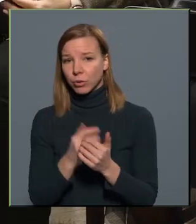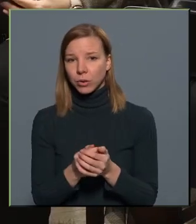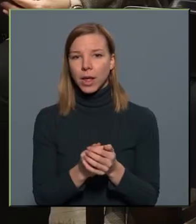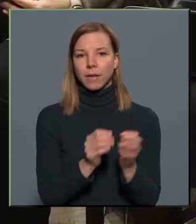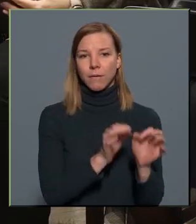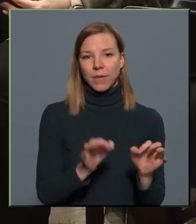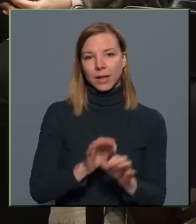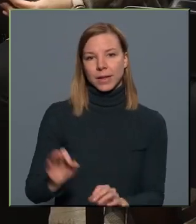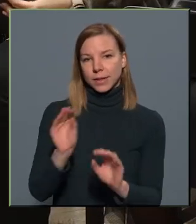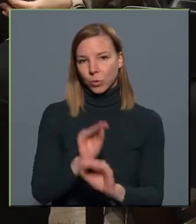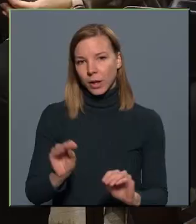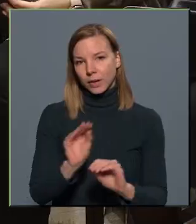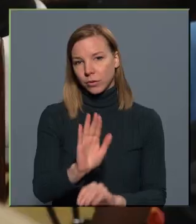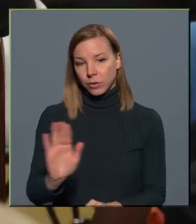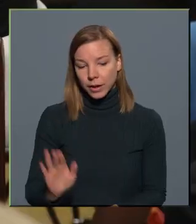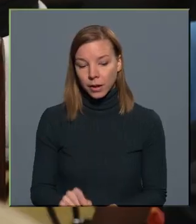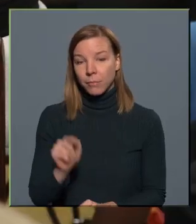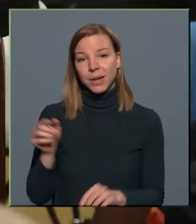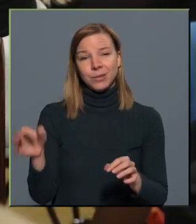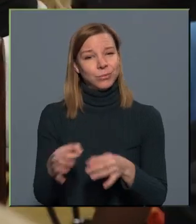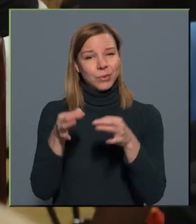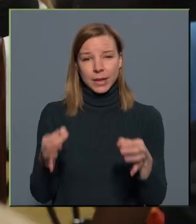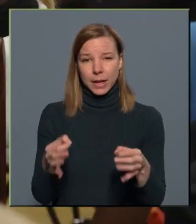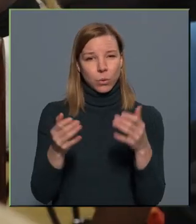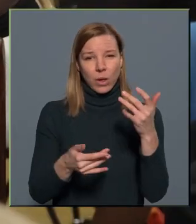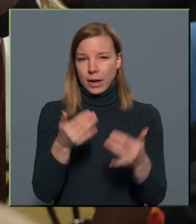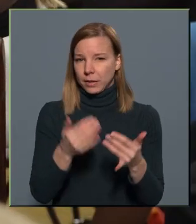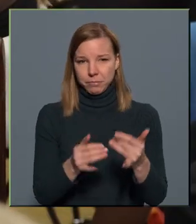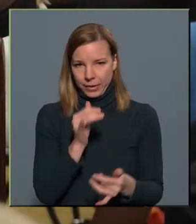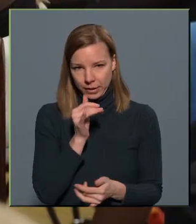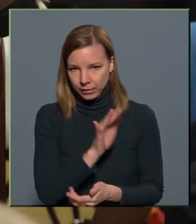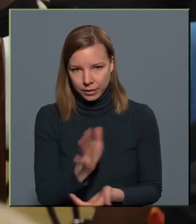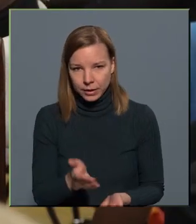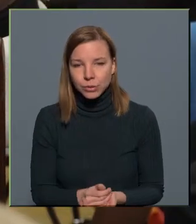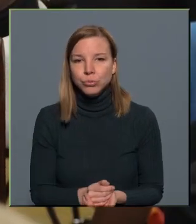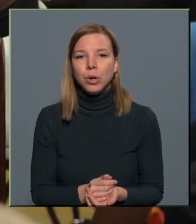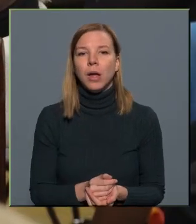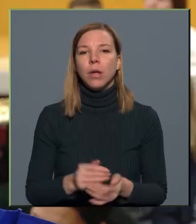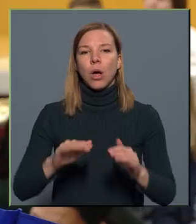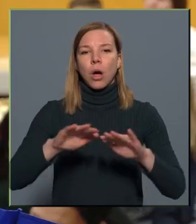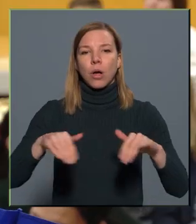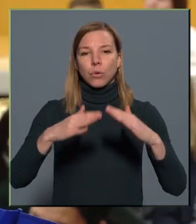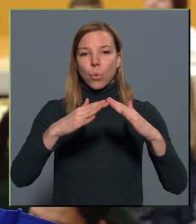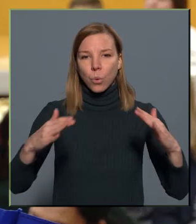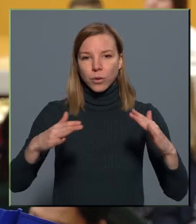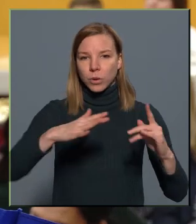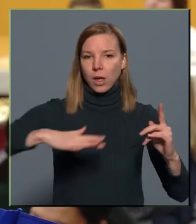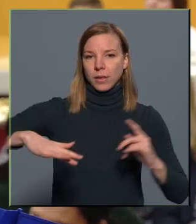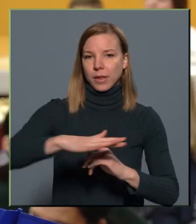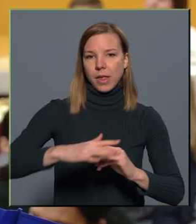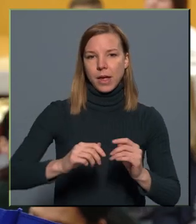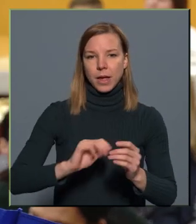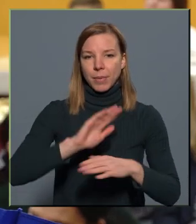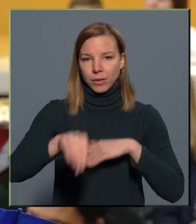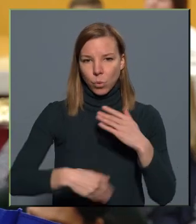hiszen nélkülük megint nem lehetnének ezek az eredmények. Az, hogy a úszoda térbe töltik a napjaikat